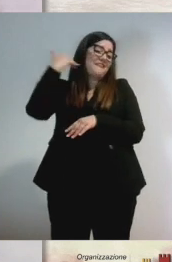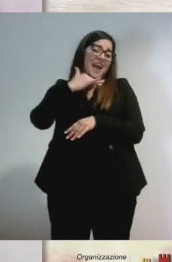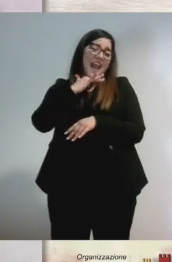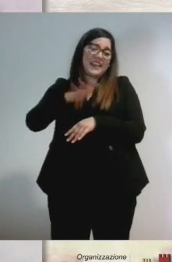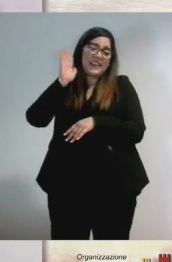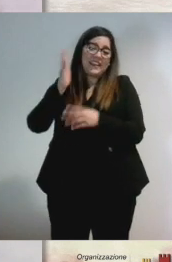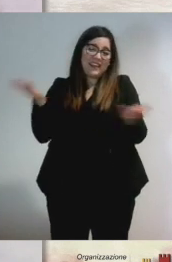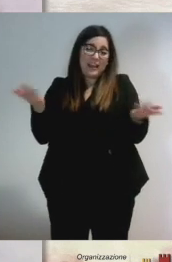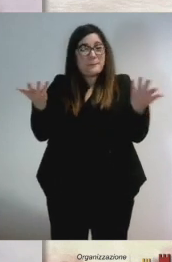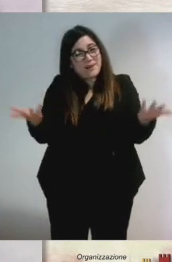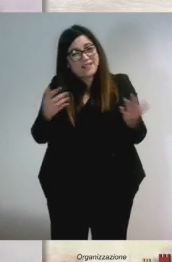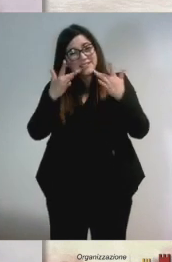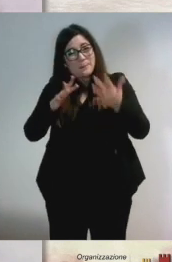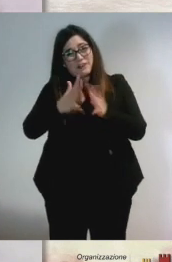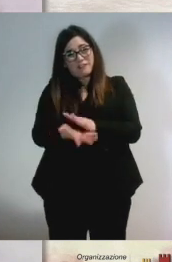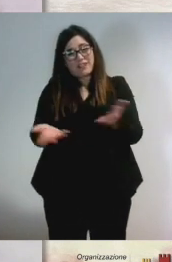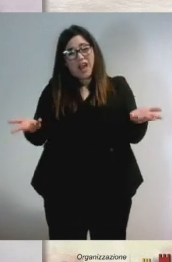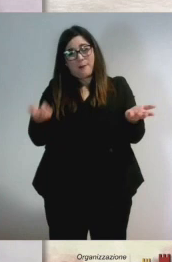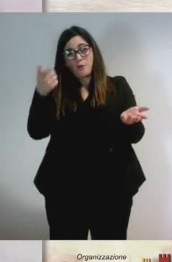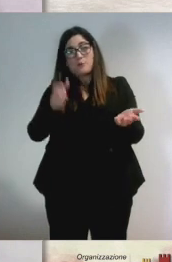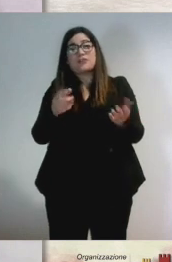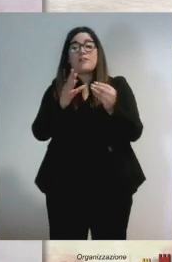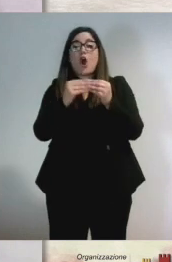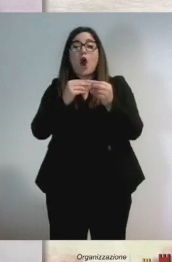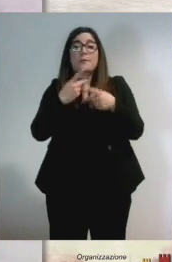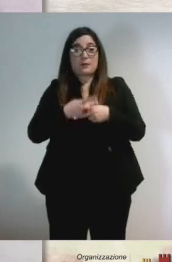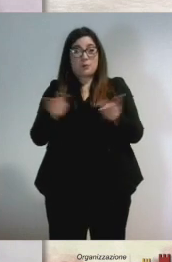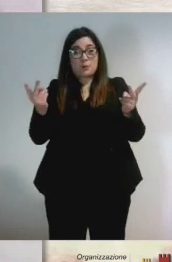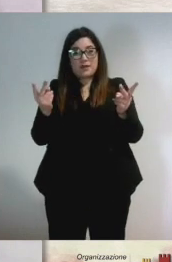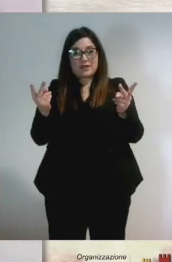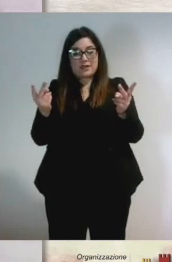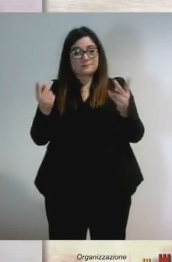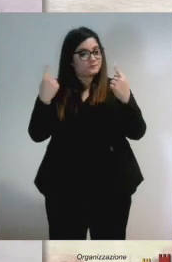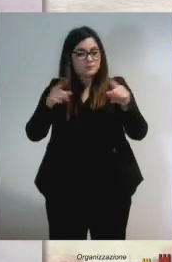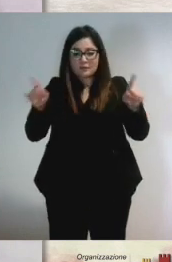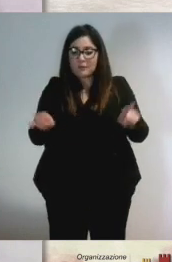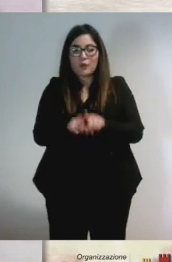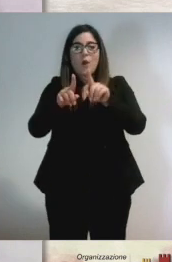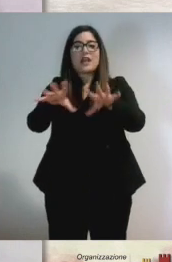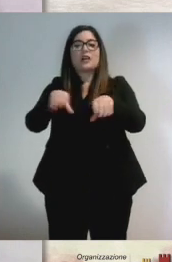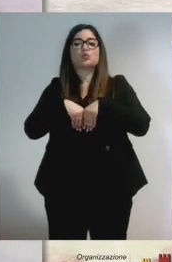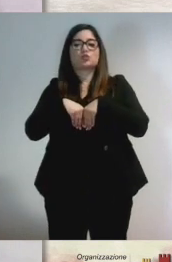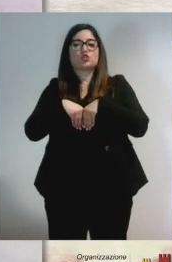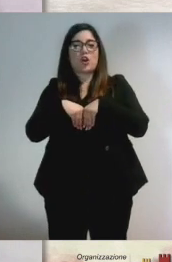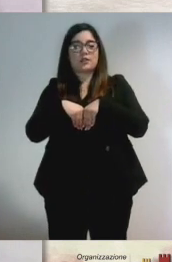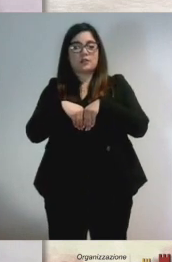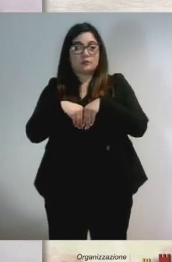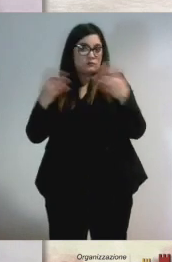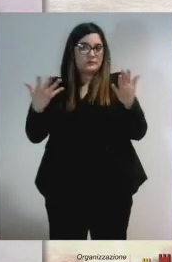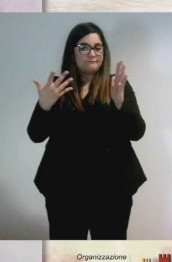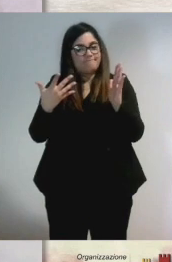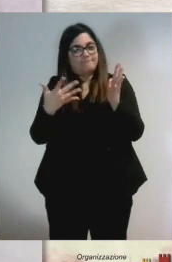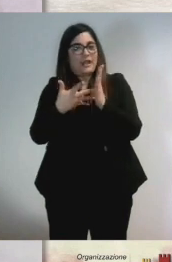semplifichiamo neanche per le nuove opere pubbliche Così come per le assunzioni tutti dicono Eh ma è difficile trovare